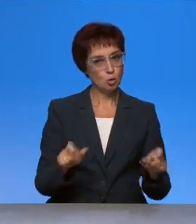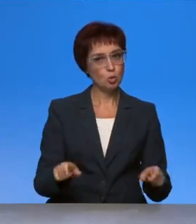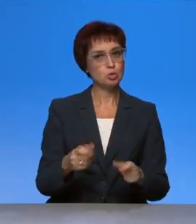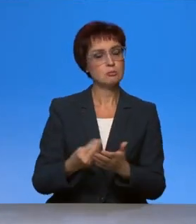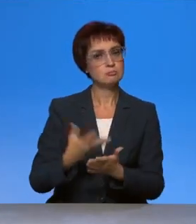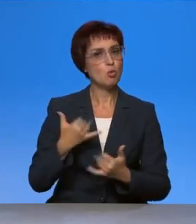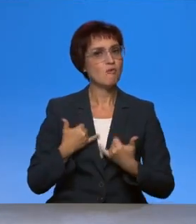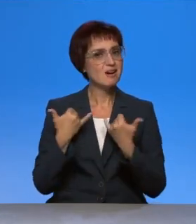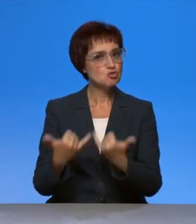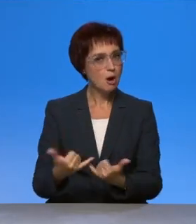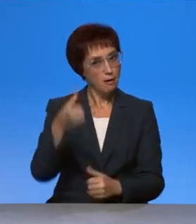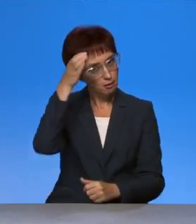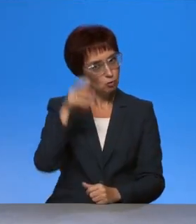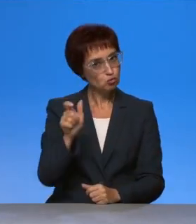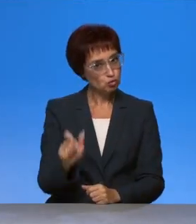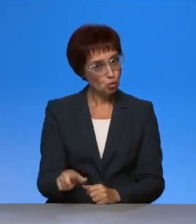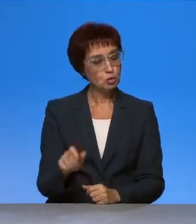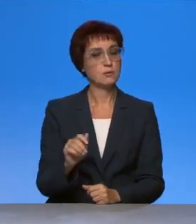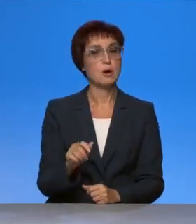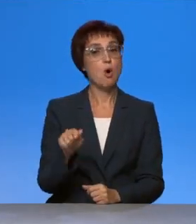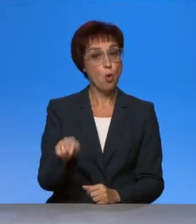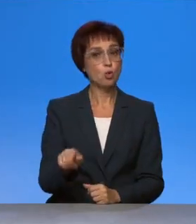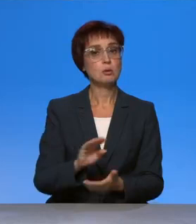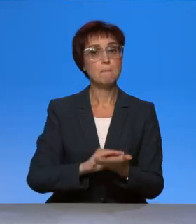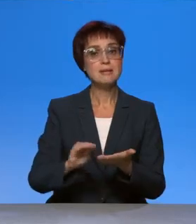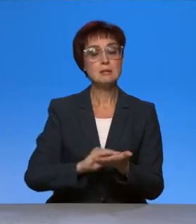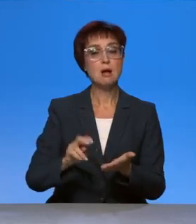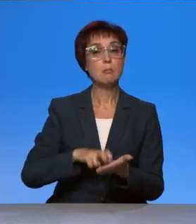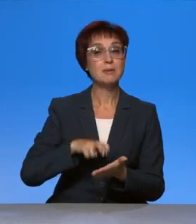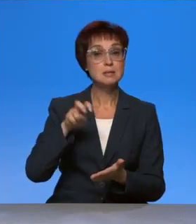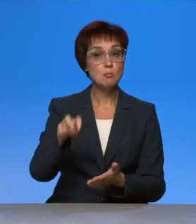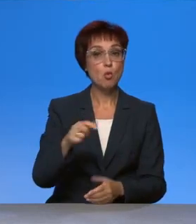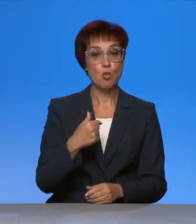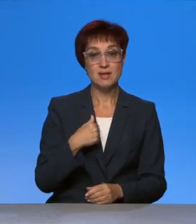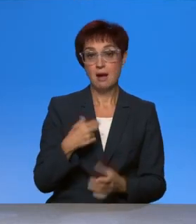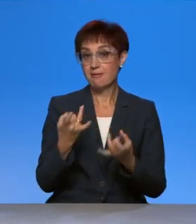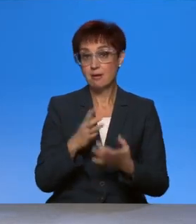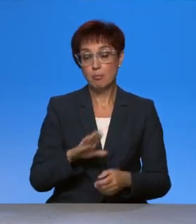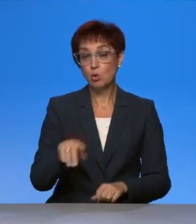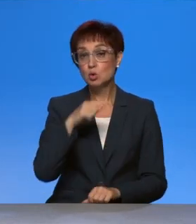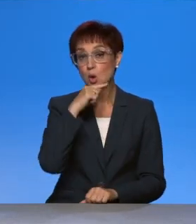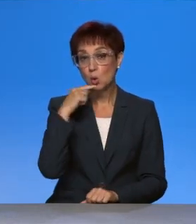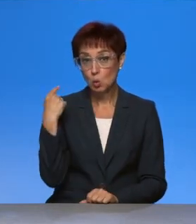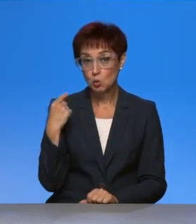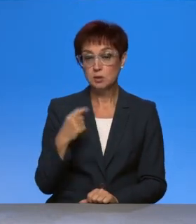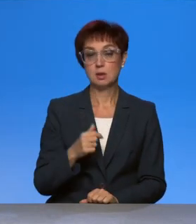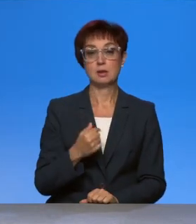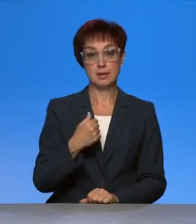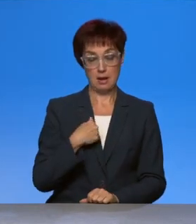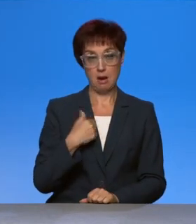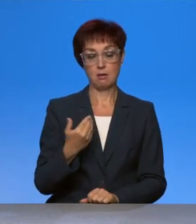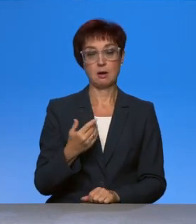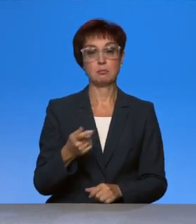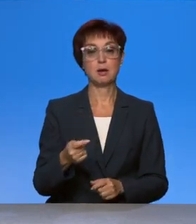писал даже письмо о том, что я как не просто как русский, а как Тама Боро-Боро, предводитель